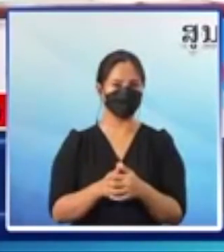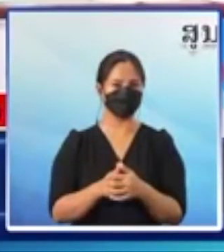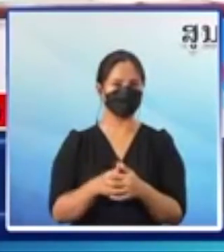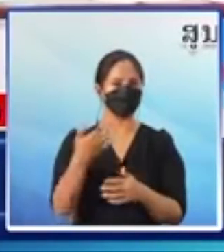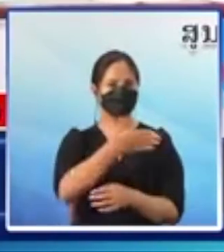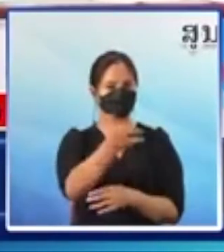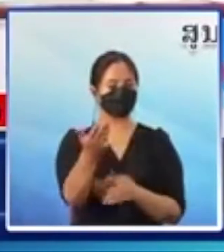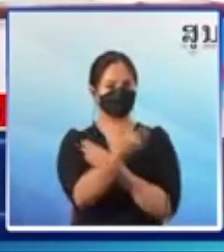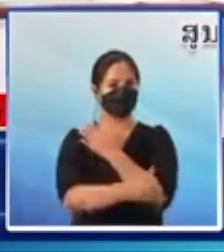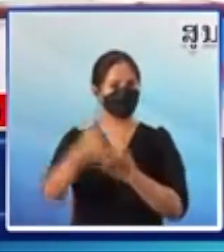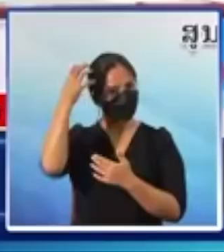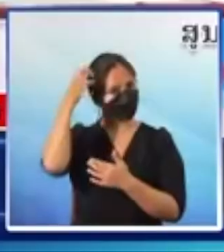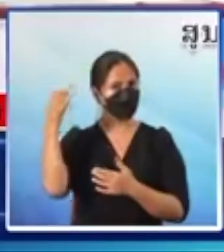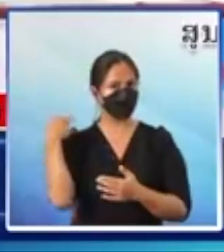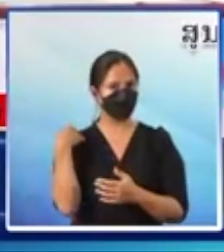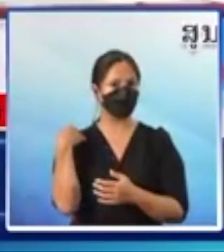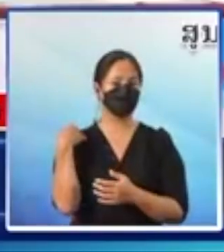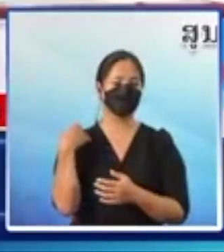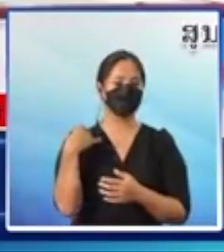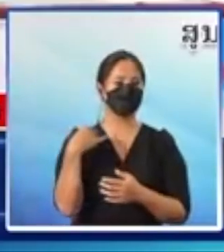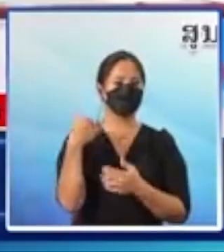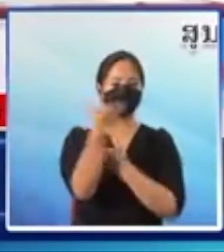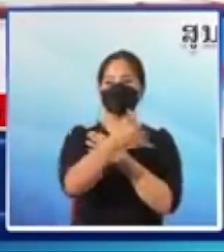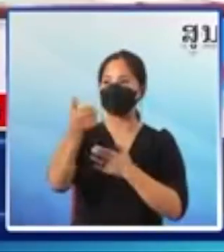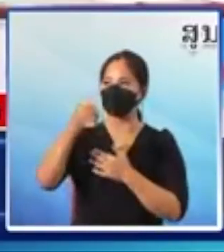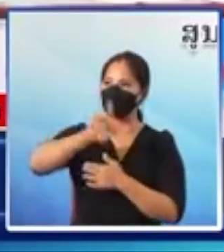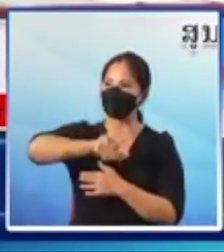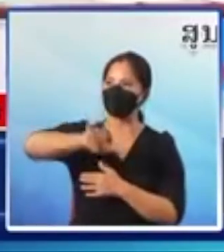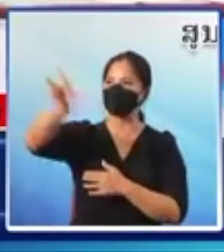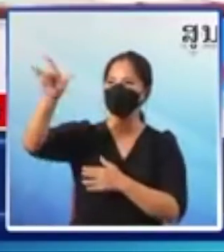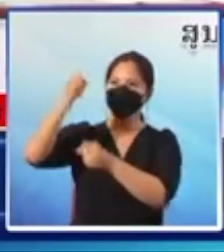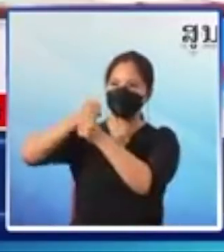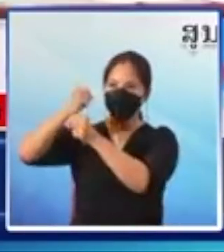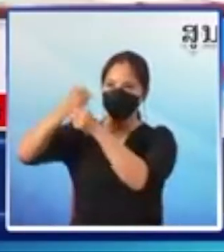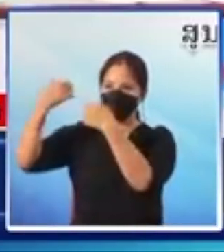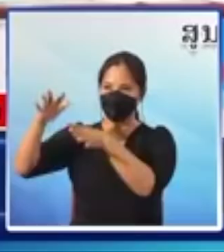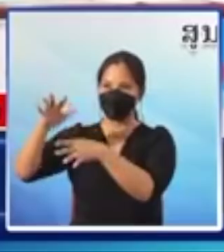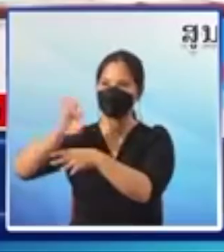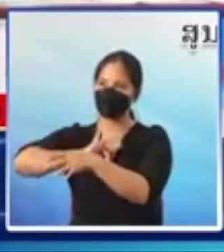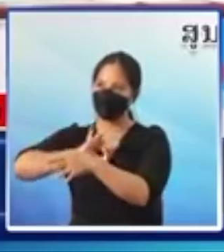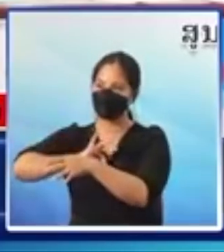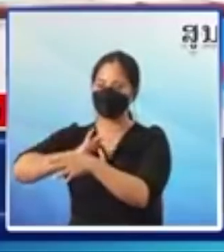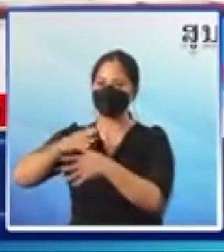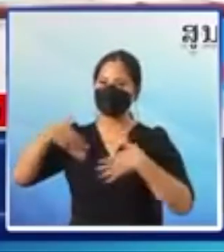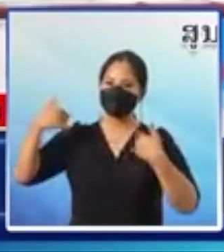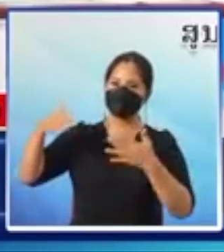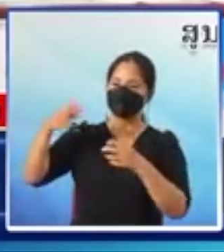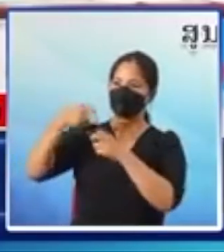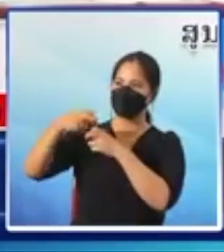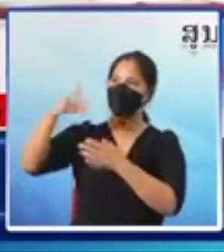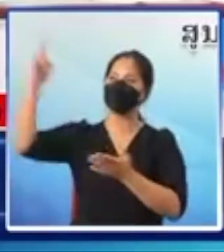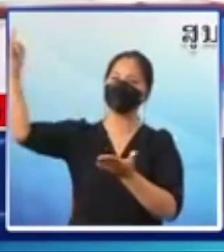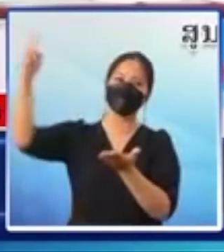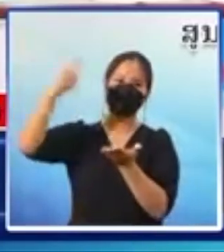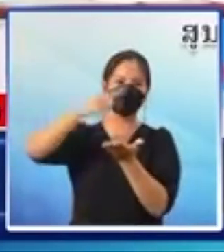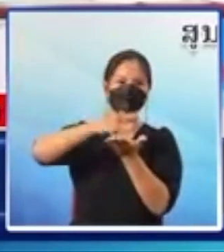ชาวลาวเฮาที่ไปออกเฮงานอยู่ต่างประเทศก็ได้เริ่มต้นกลับมาประเทศเพิ่มขึ้นเพิ่นมาเป็นปกติ